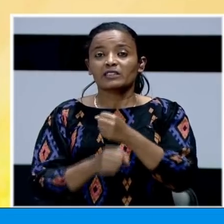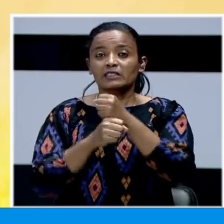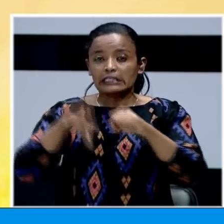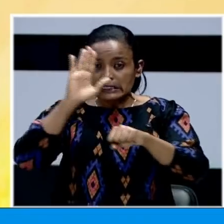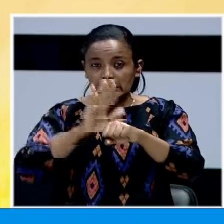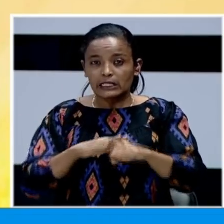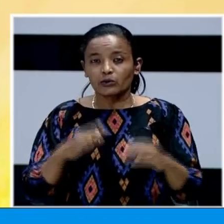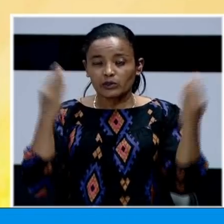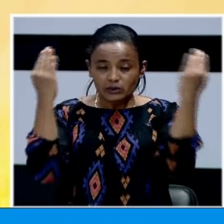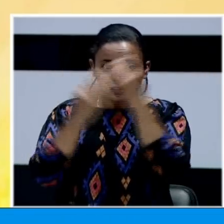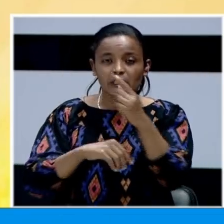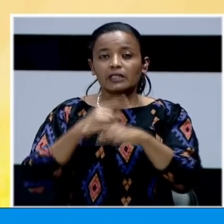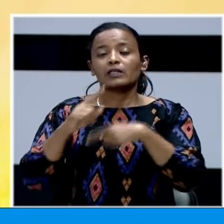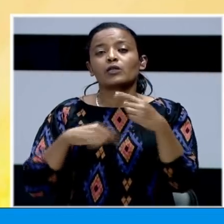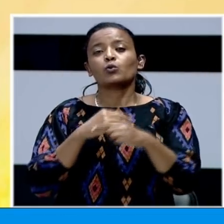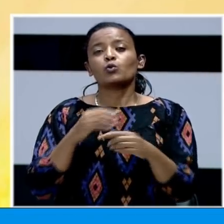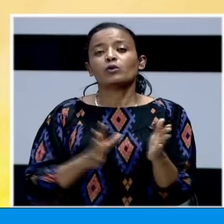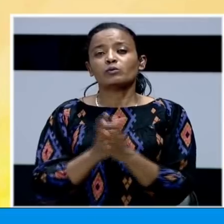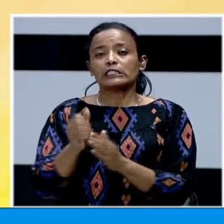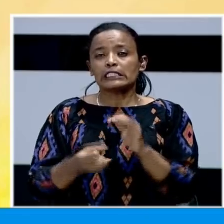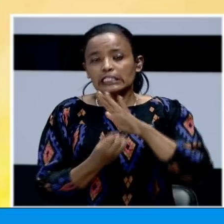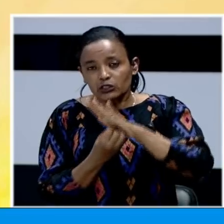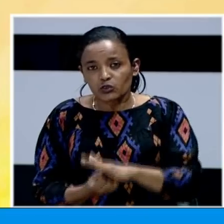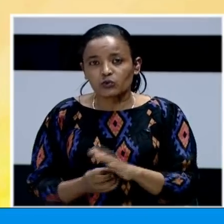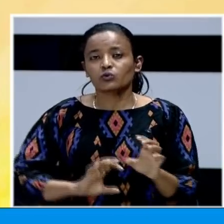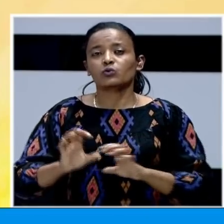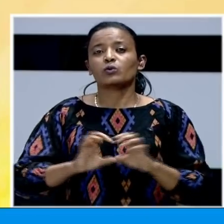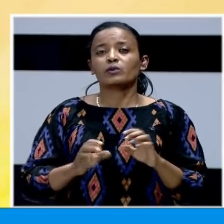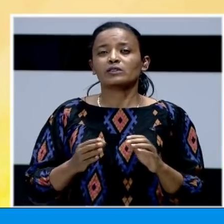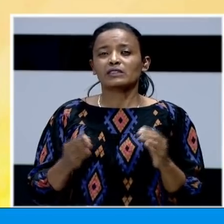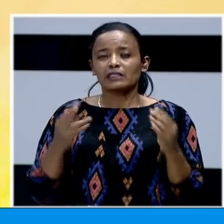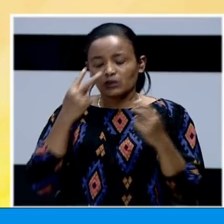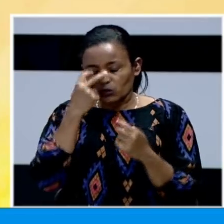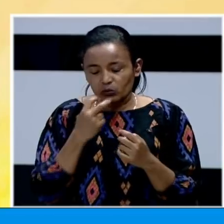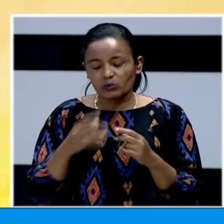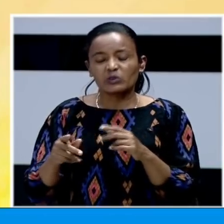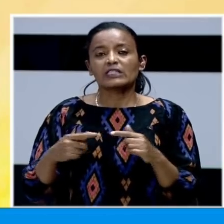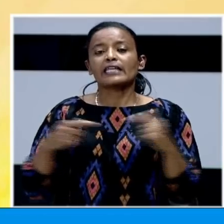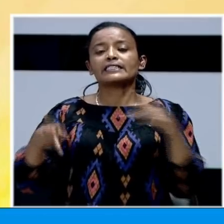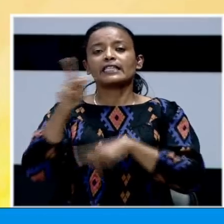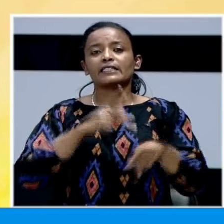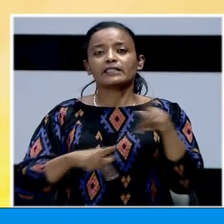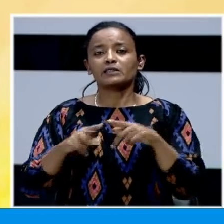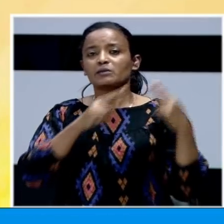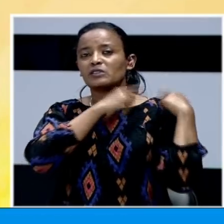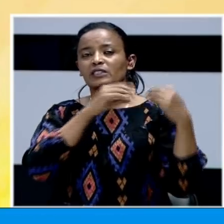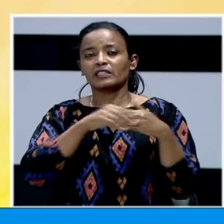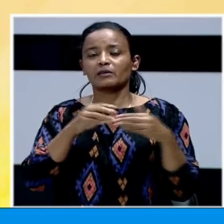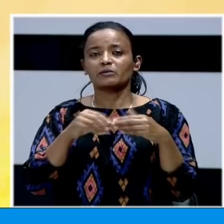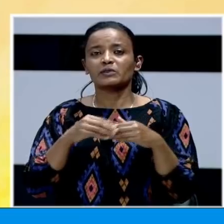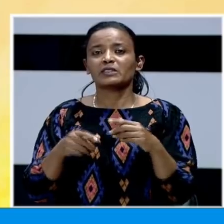ጻውዒት ምጽናት ዘርኢ ክካየድ ኩሎም መሰላት ክርገጹ ዝገብሮ ዘሎ ዕሙት ጸረ ህዝብን ስልጣን ብገንዘብ ናይ ምዕዳግን ተግባር